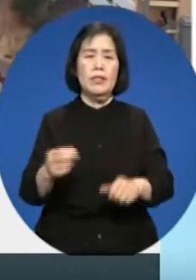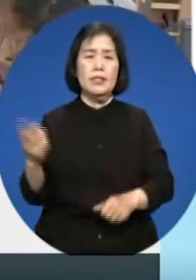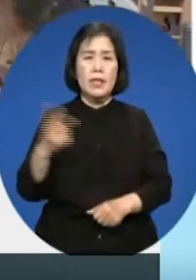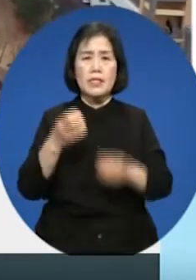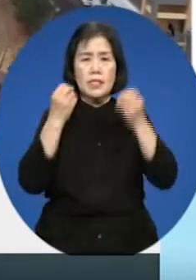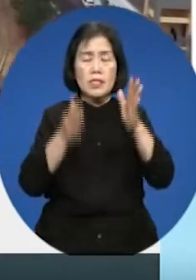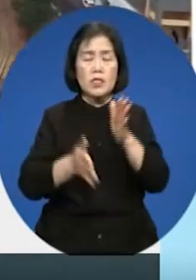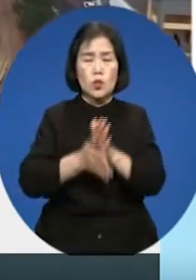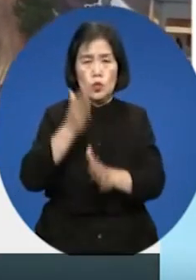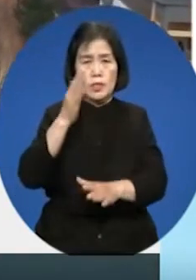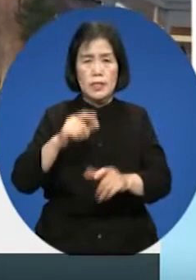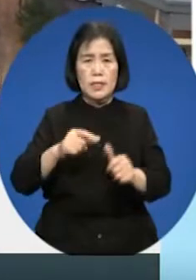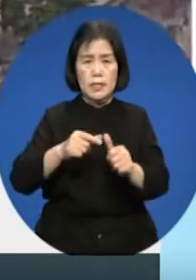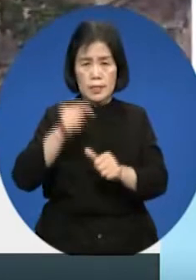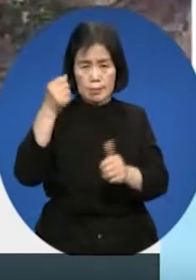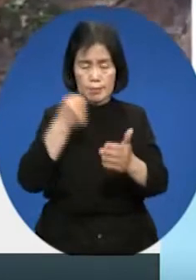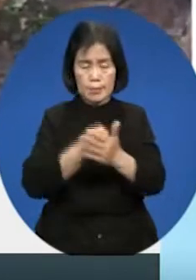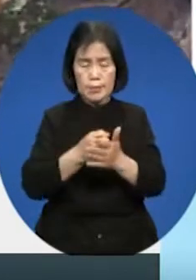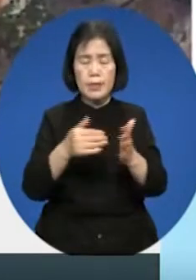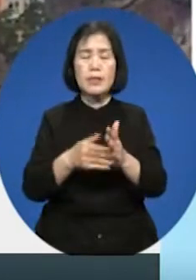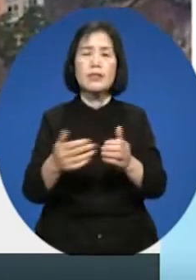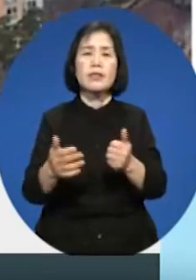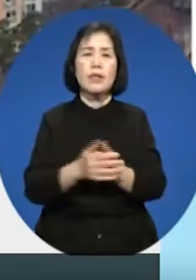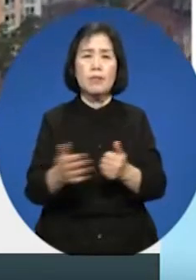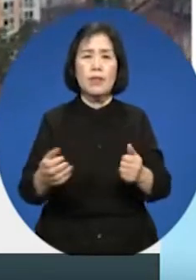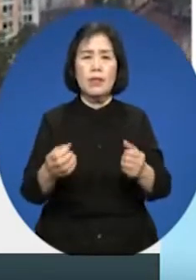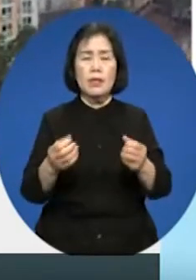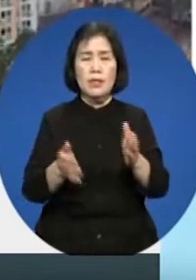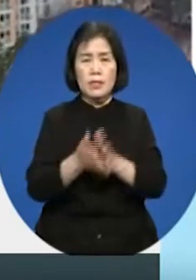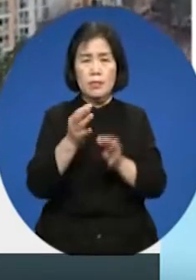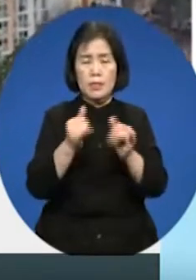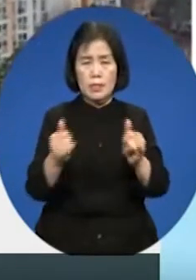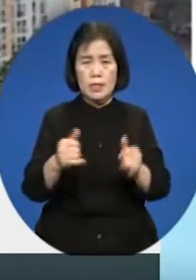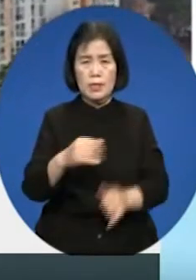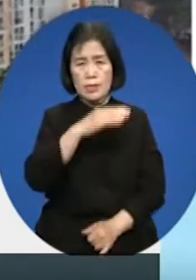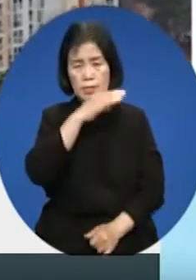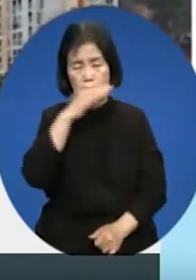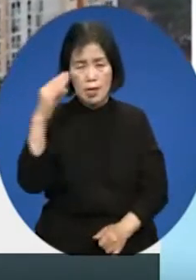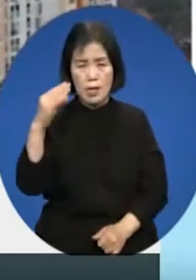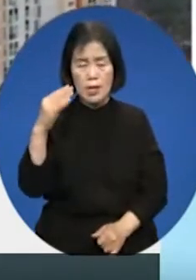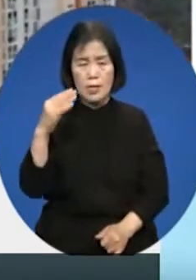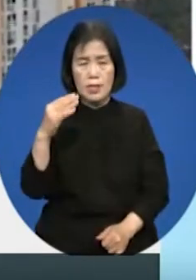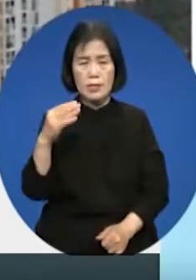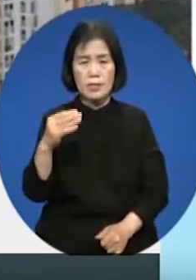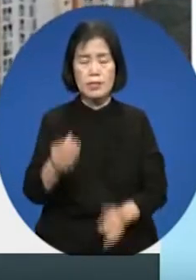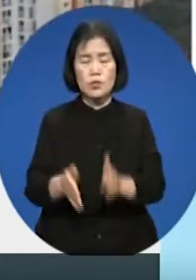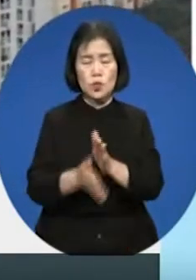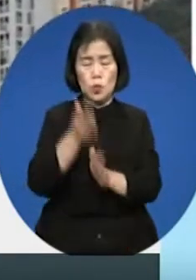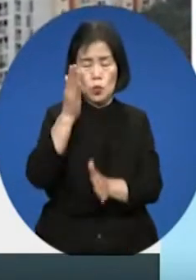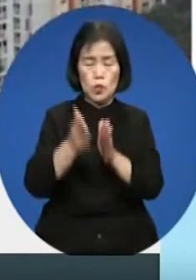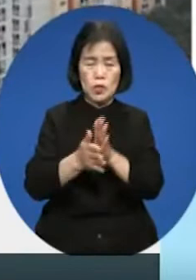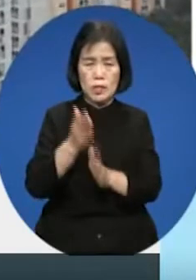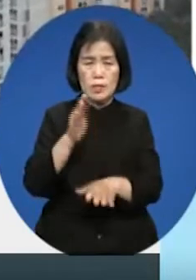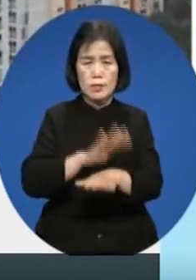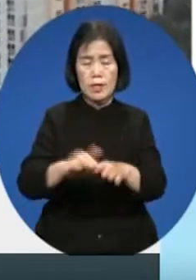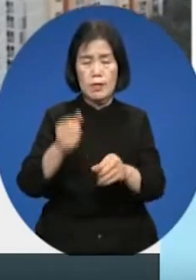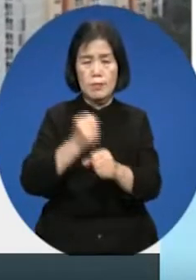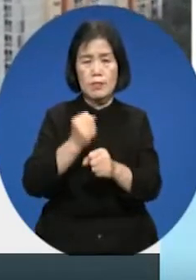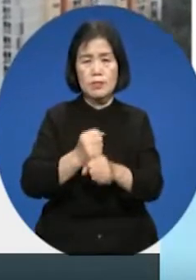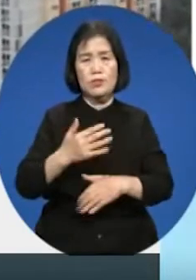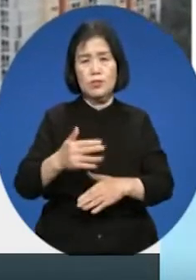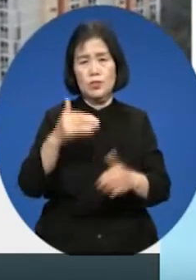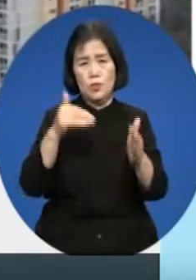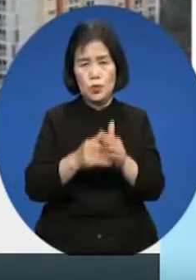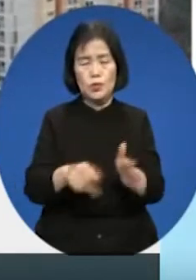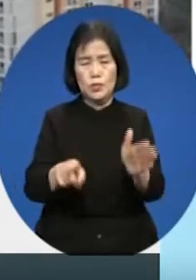신도시를 지정했기 때문에 시민들에게 이제 제대로 신도시를 잘 만들어갈 수 있도록